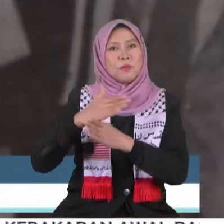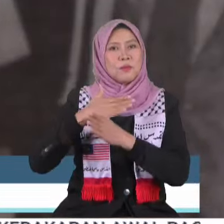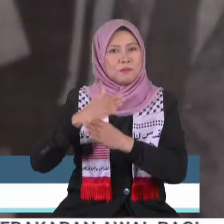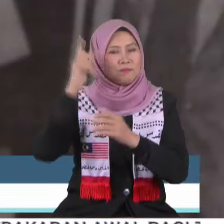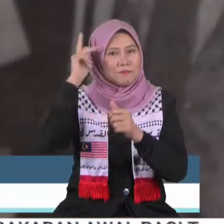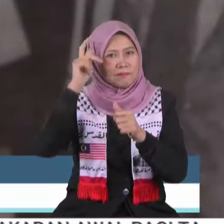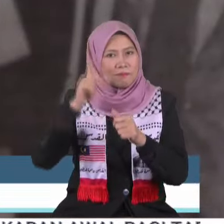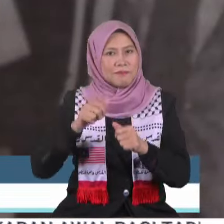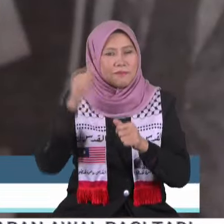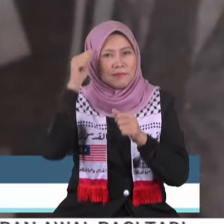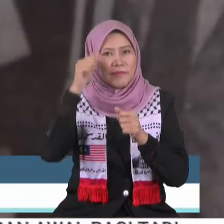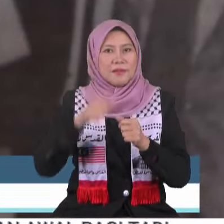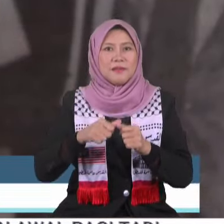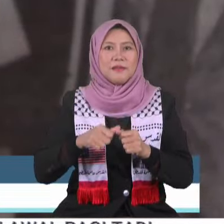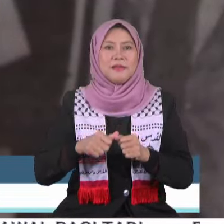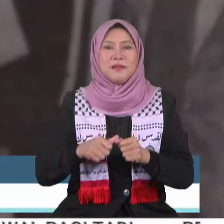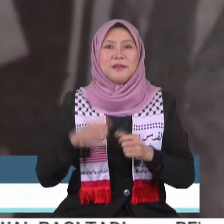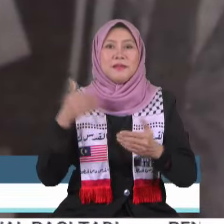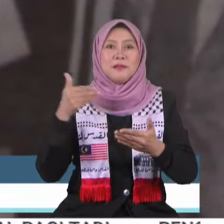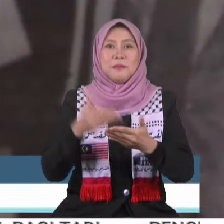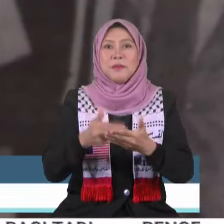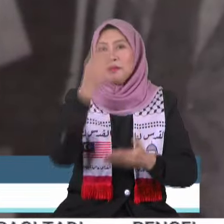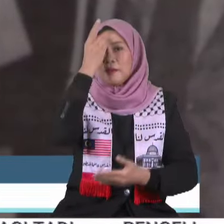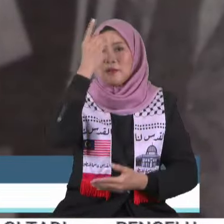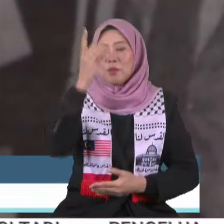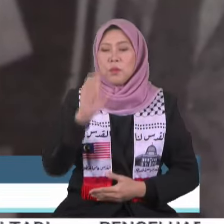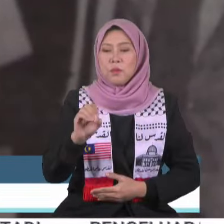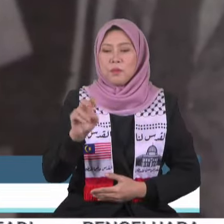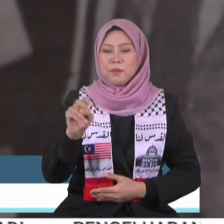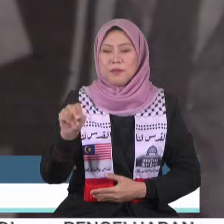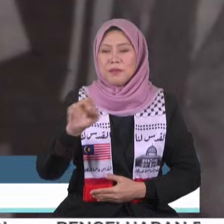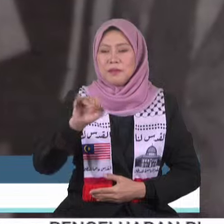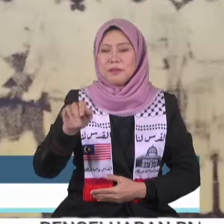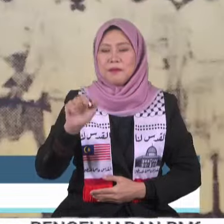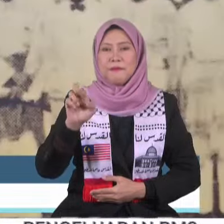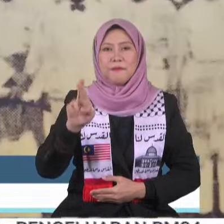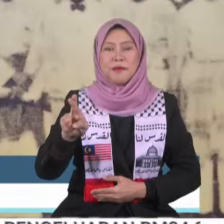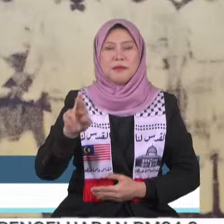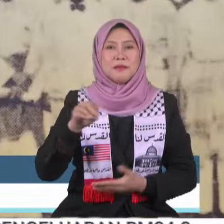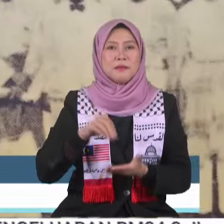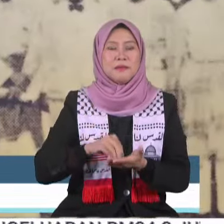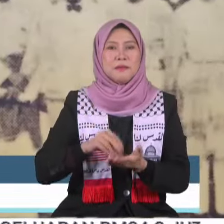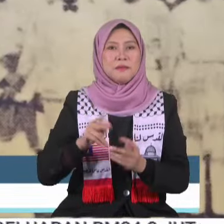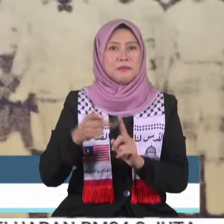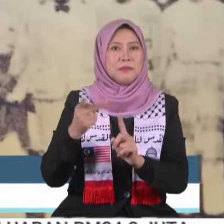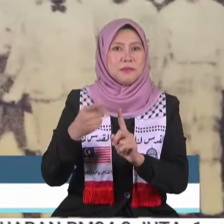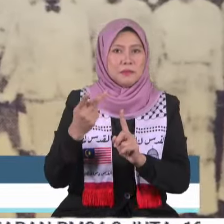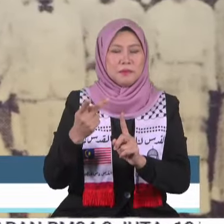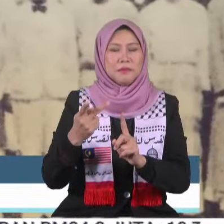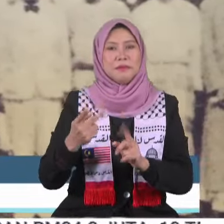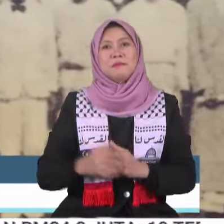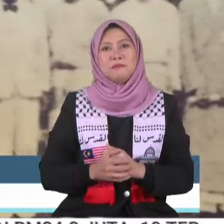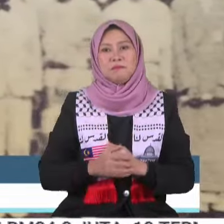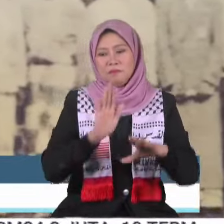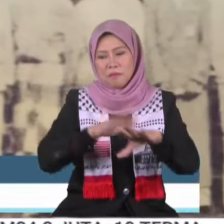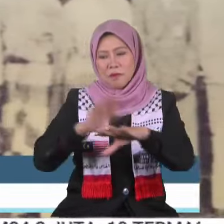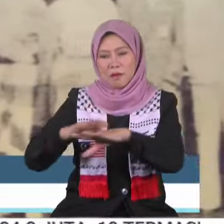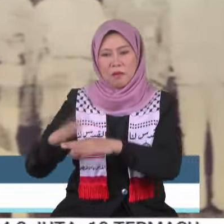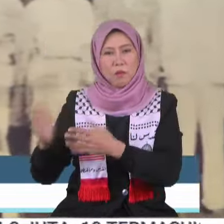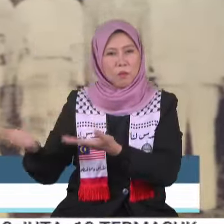kenangan menyambut ketibaan Datuk On Jaafar di Sekolah Francis Light Pulau Pinang semasa roadshow mengajak orang